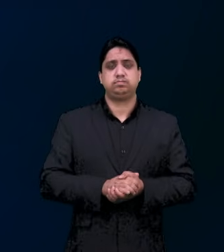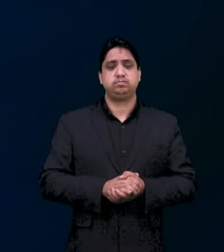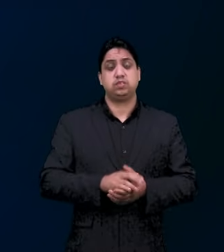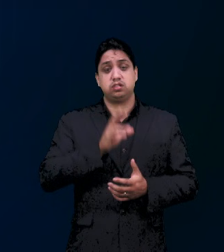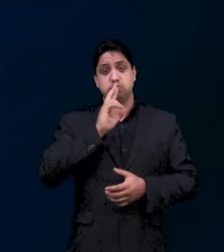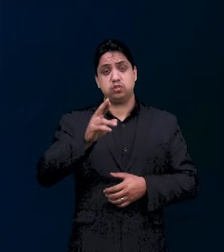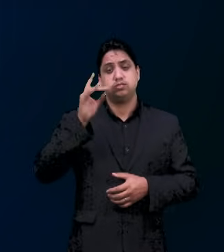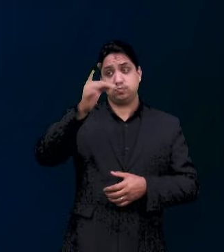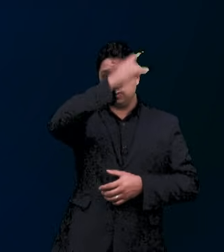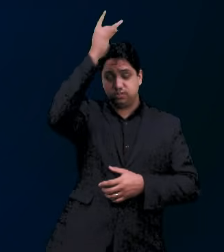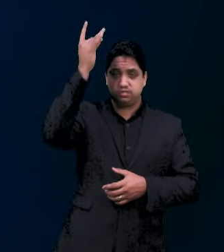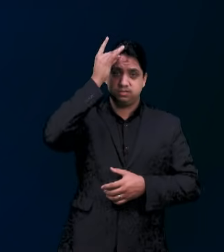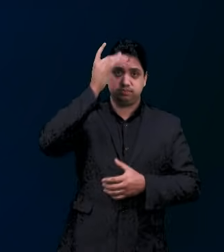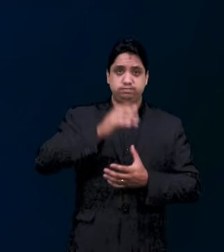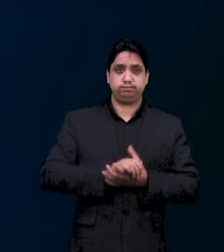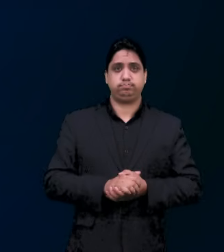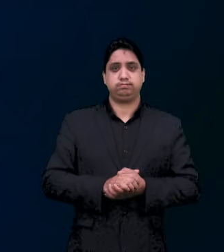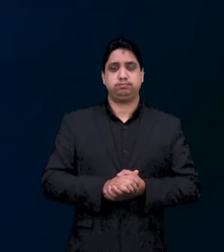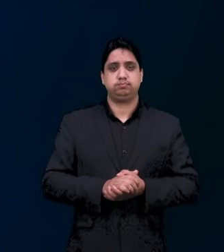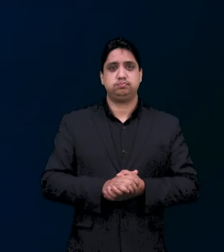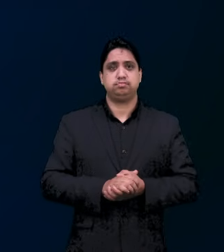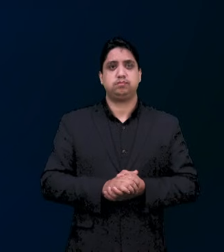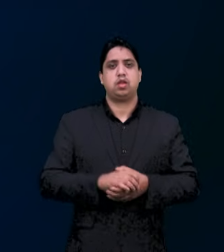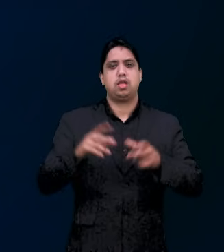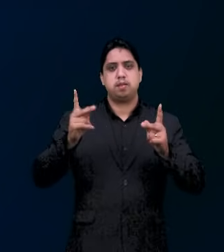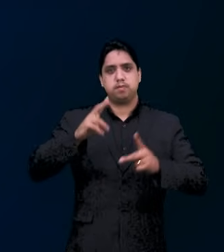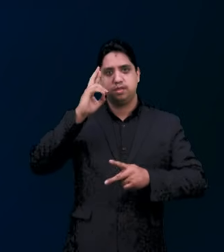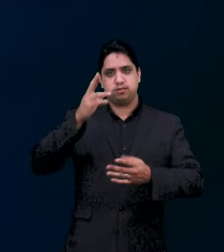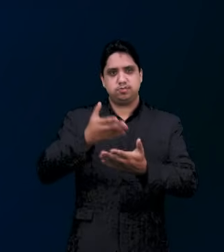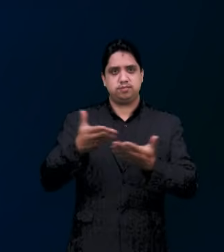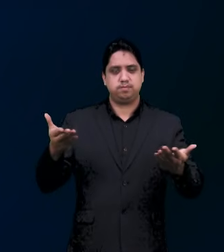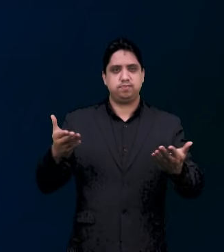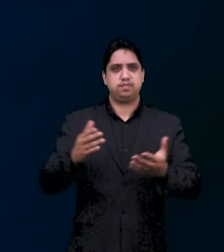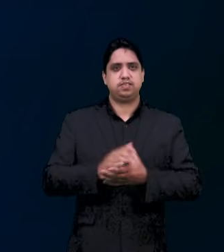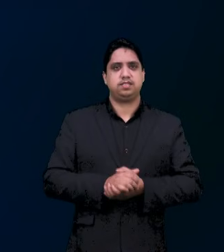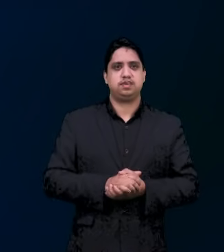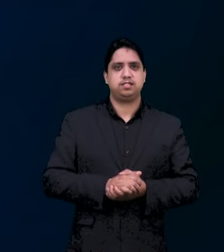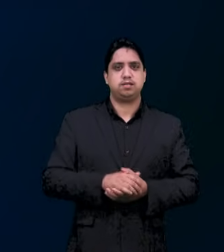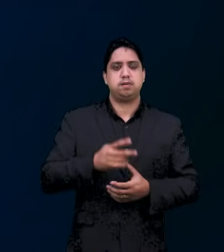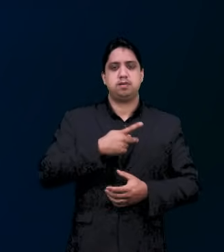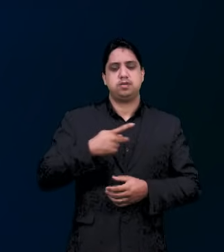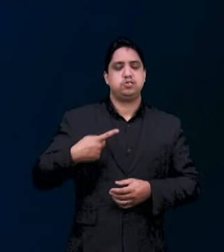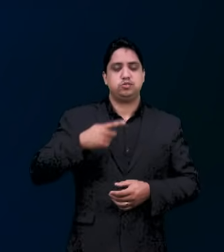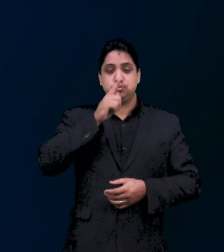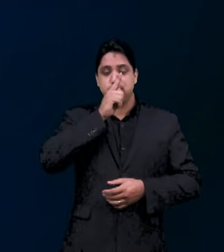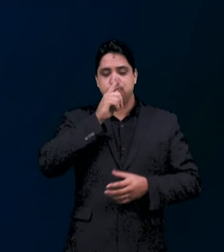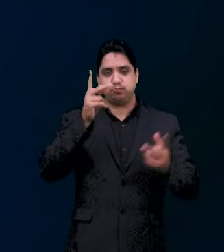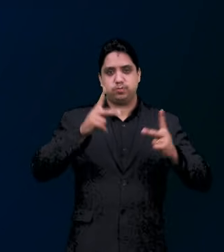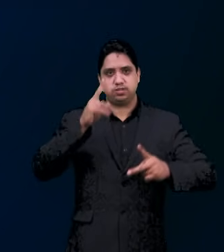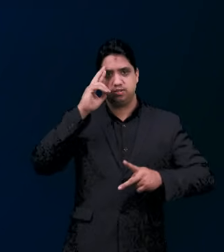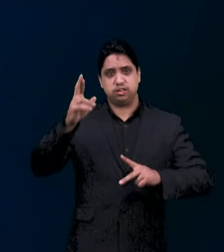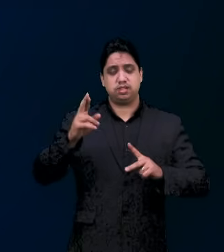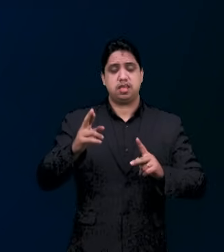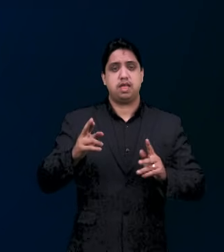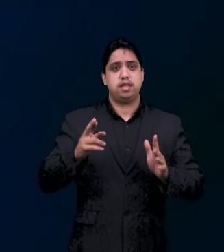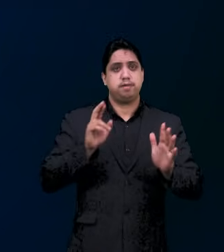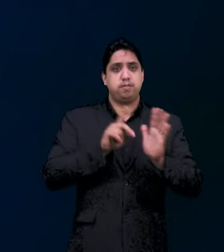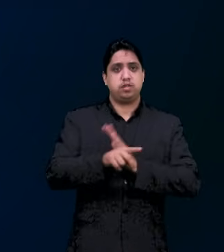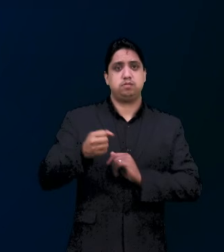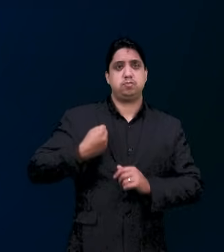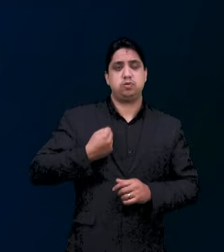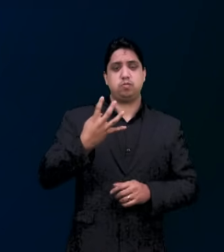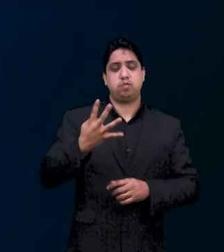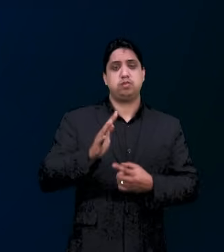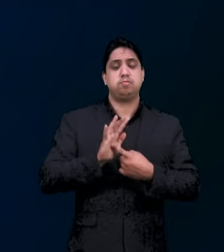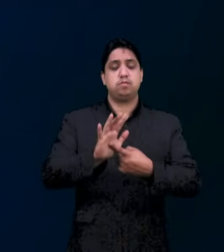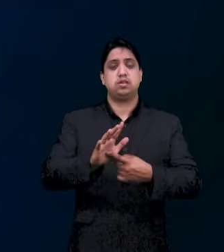C'est le Saint-Esprit qui nous a aidés. La paix du Seigneur, mes frères, la paix du Seigneur, Pasteur Jules. La question numéro 4, nous comprenons